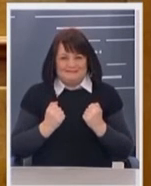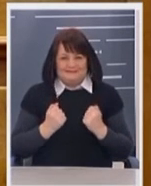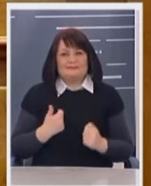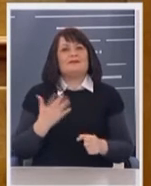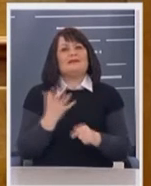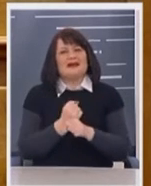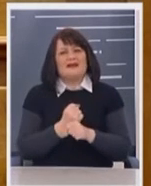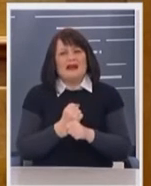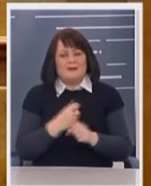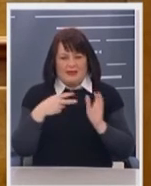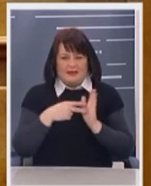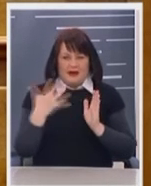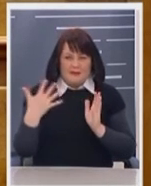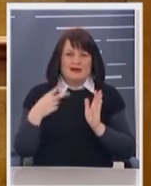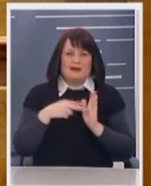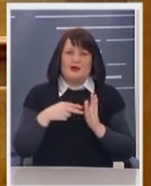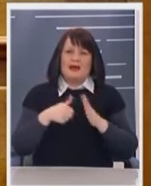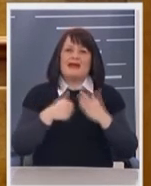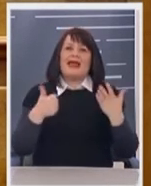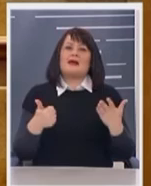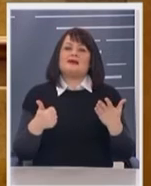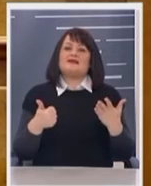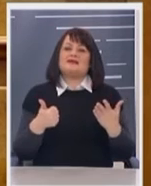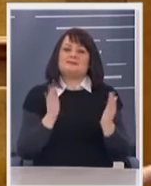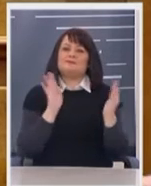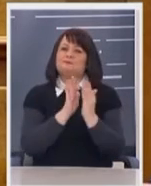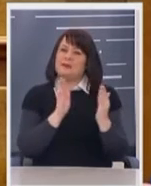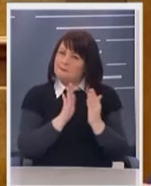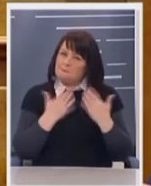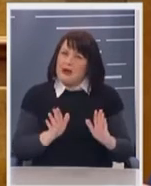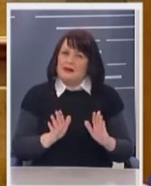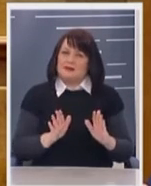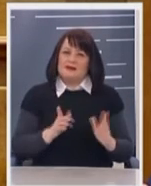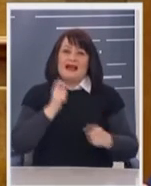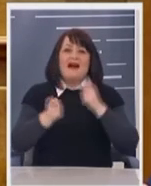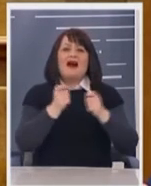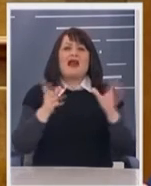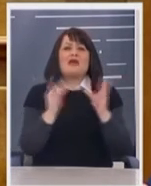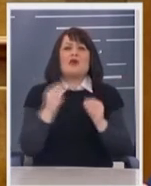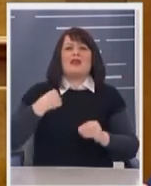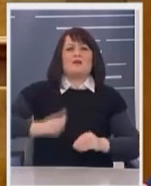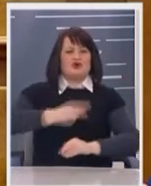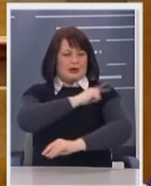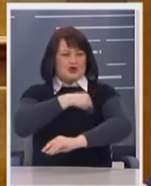καταφέραμε αυτές τις δύο χρονιές να αντιμετωπίσουμε ριζικά τα χρέη στα δημόσια νοσοκομεία.